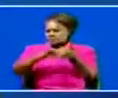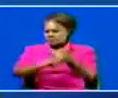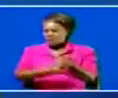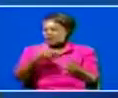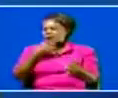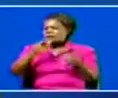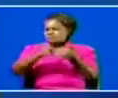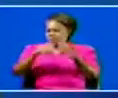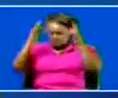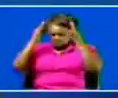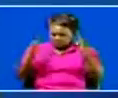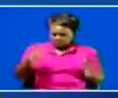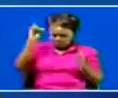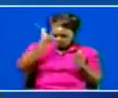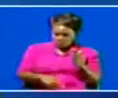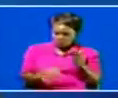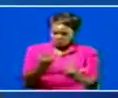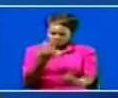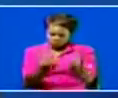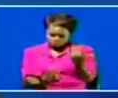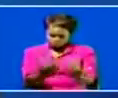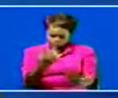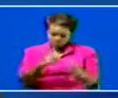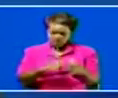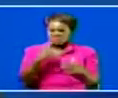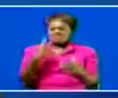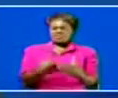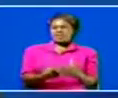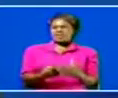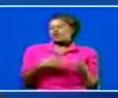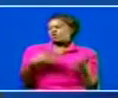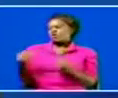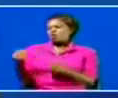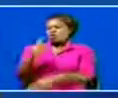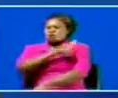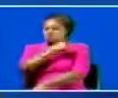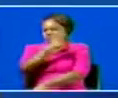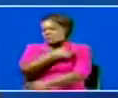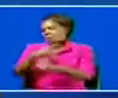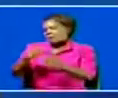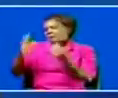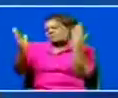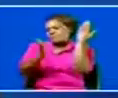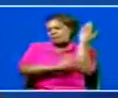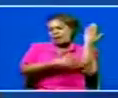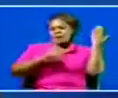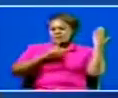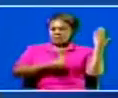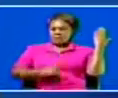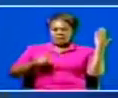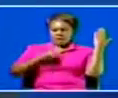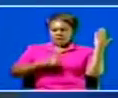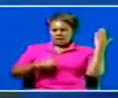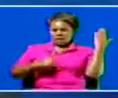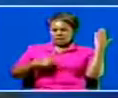Mumewe akaamua kumtia moto, ikawa ni mambo ya kupelekana hospitali, lakini kwa bahati mbaya, tunasema pole kwa wale